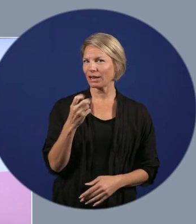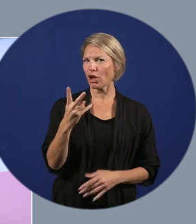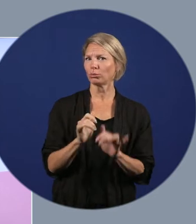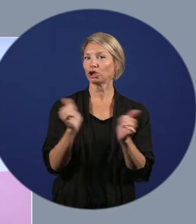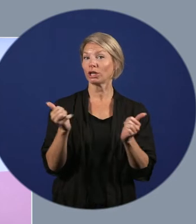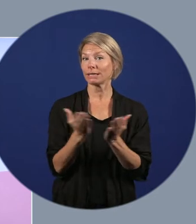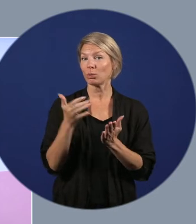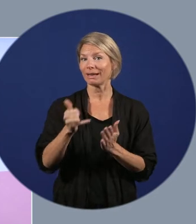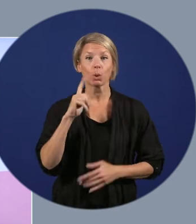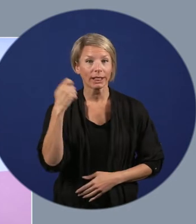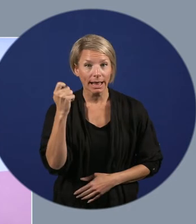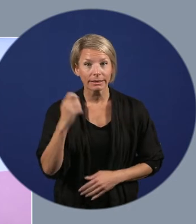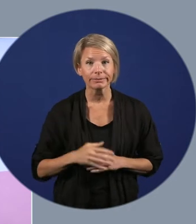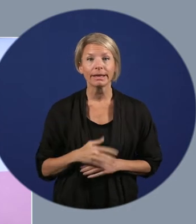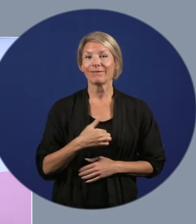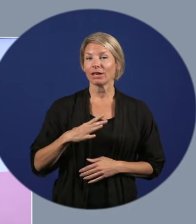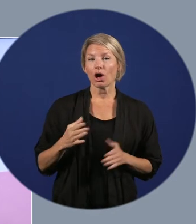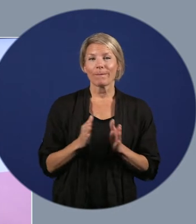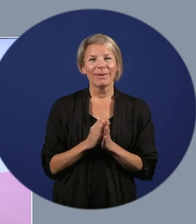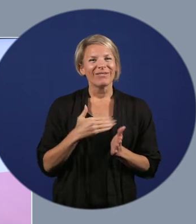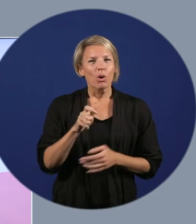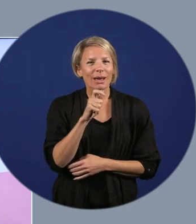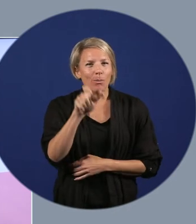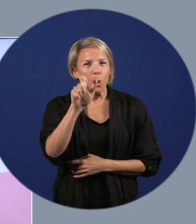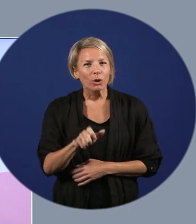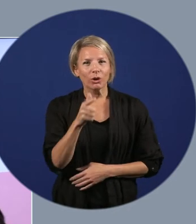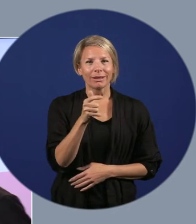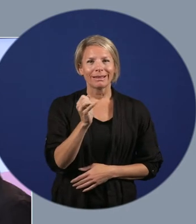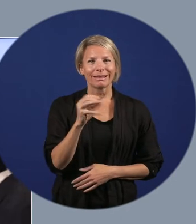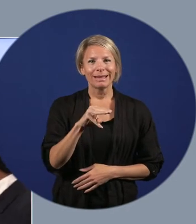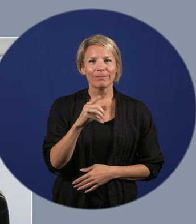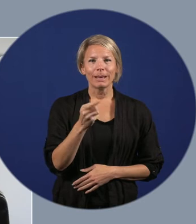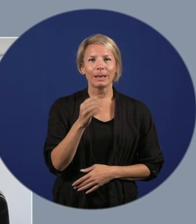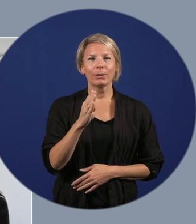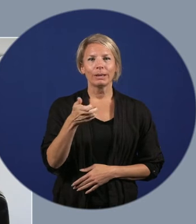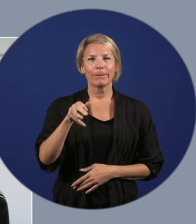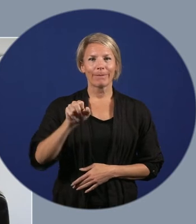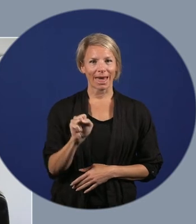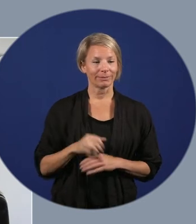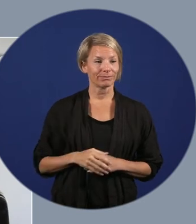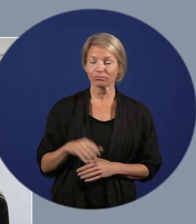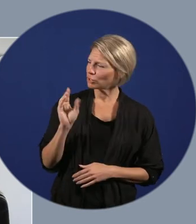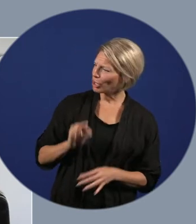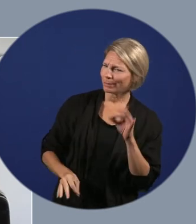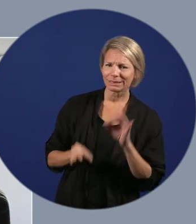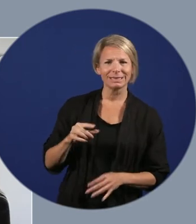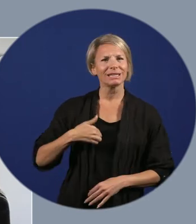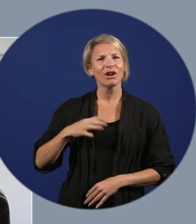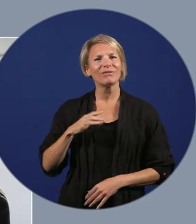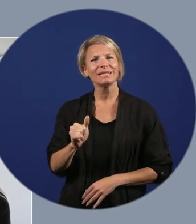Gotland. Och där har vi med oss vår reporter Tim Lundberg. Ja, precis. Jag befinner